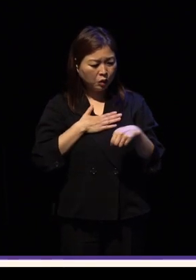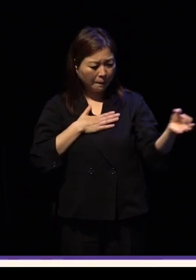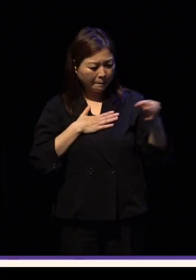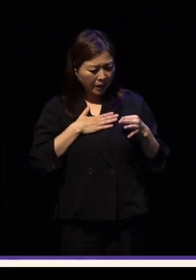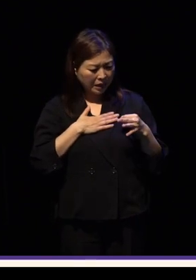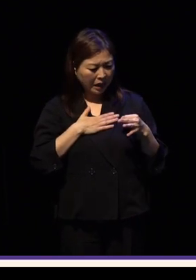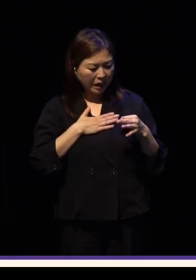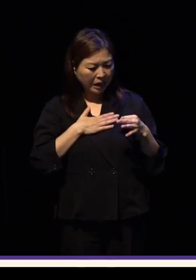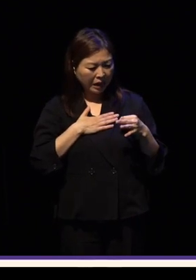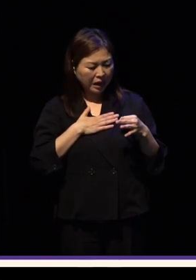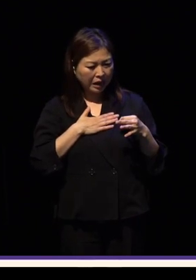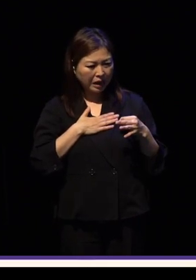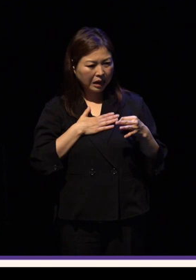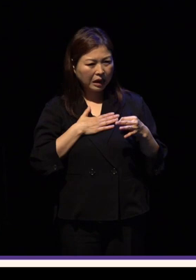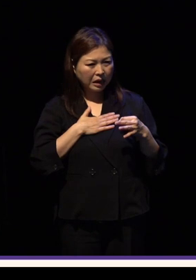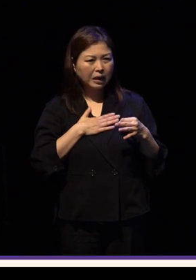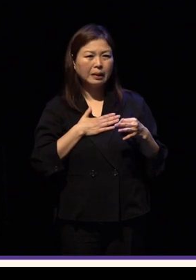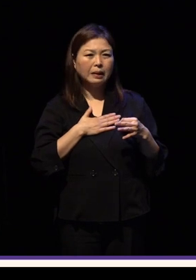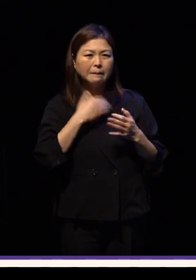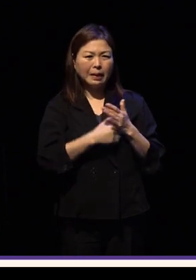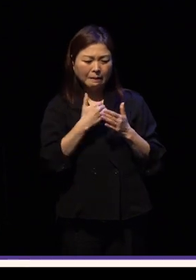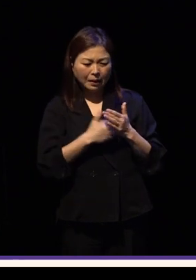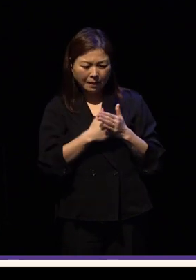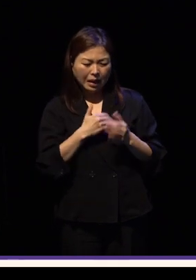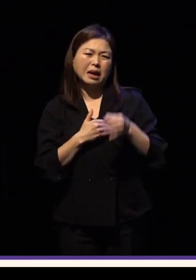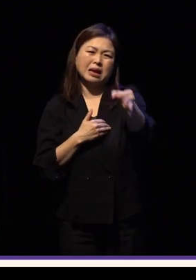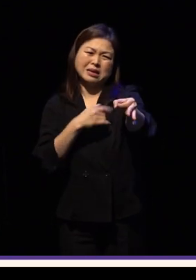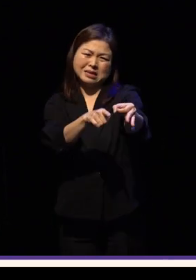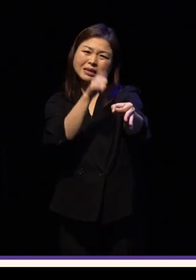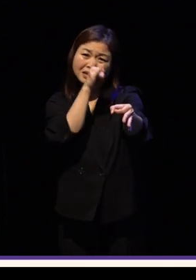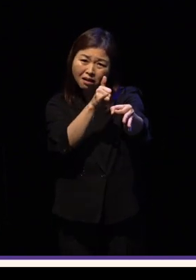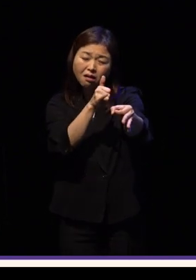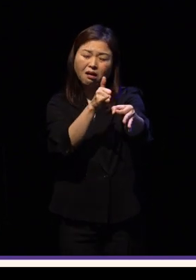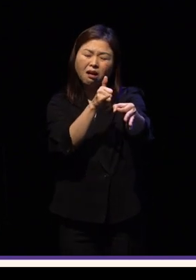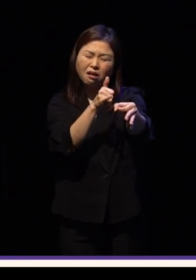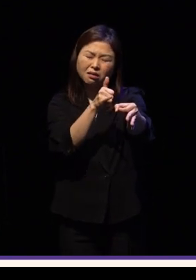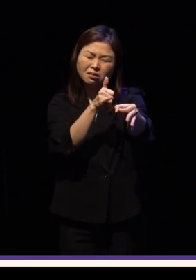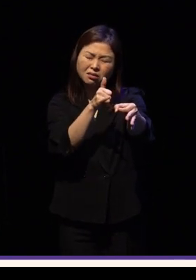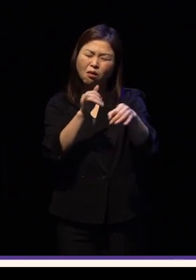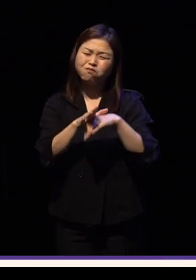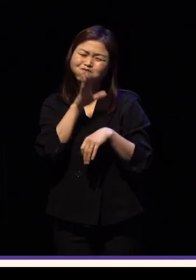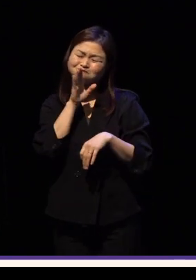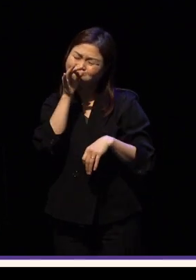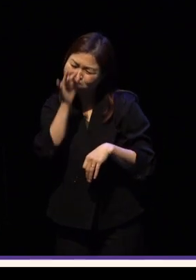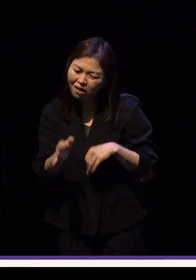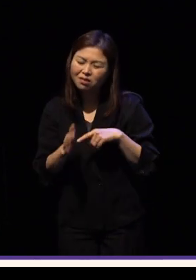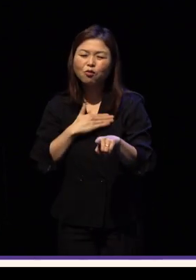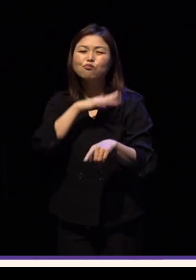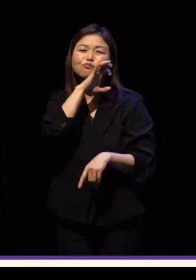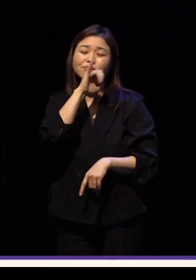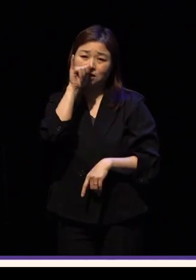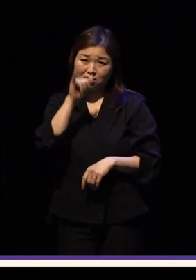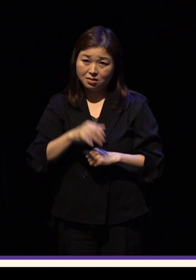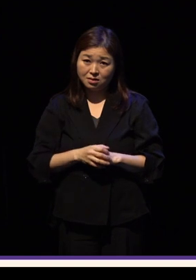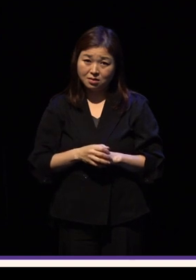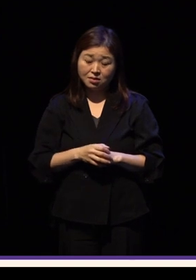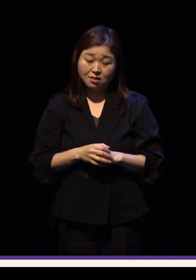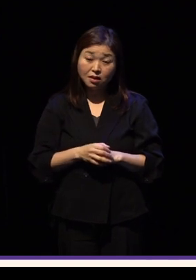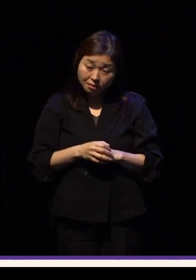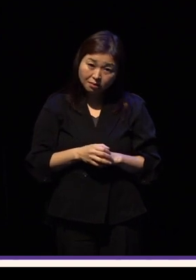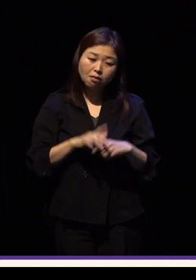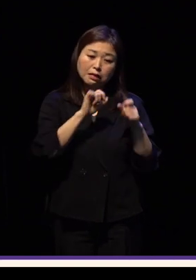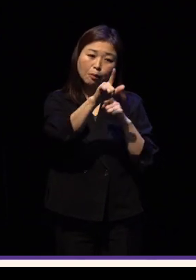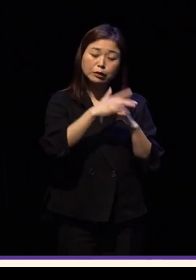이러한 현상에 대해서 많은 문제 제기가 있었습니다. 그런데 실질적으로 심사는 대부분